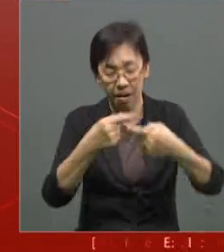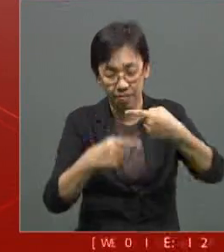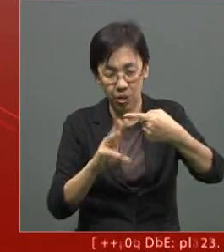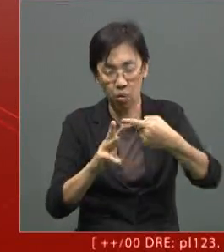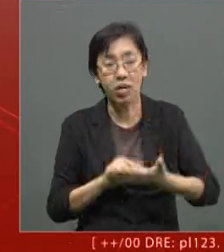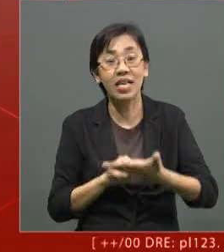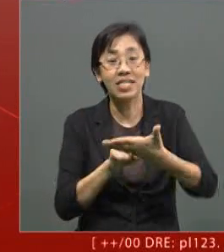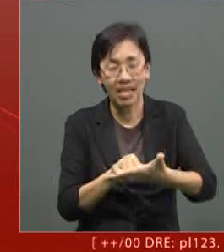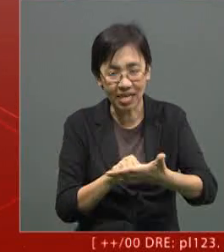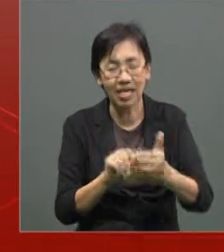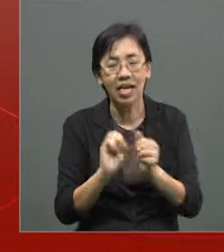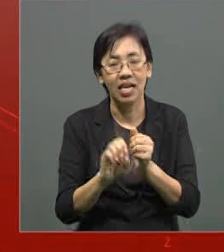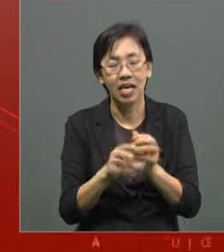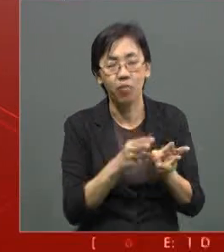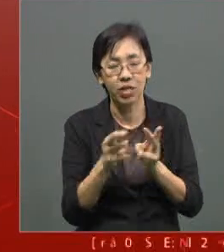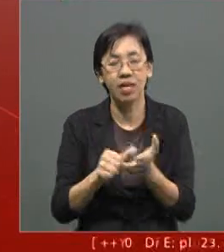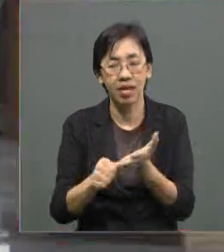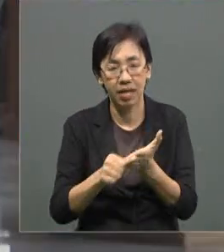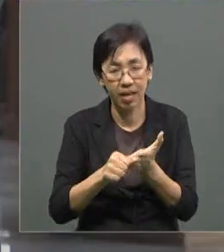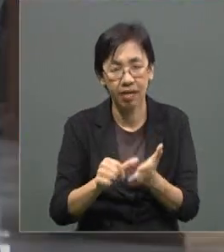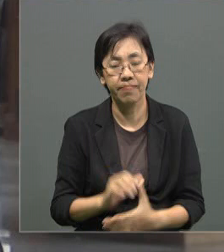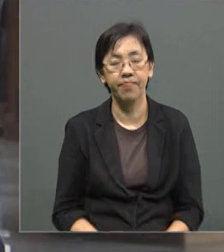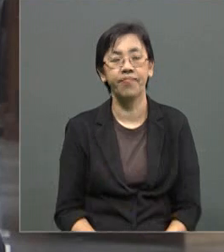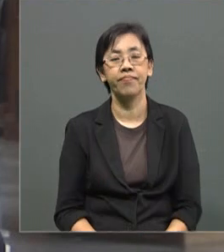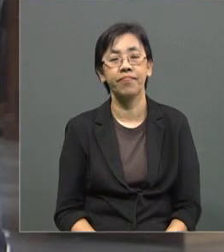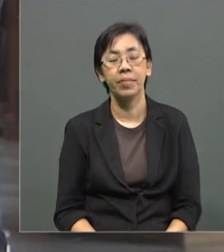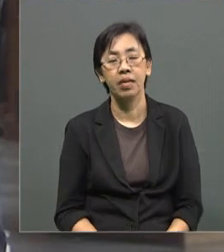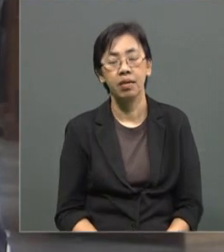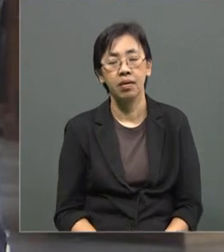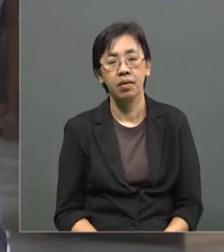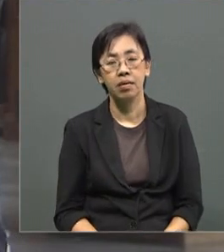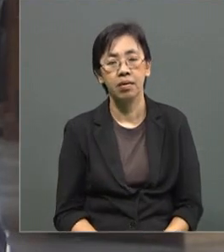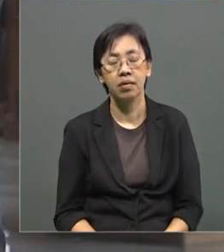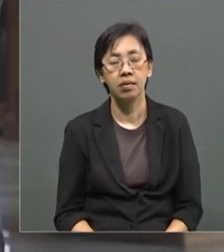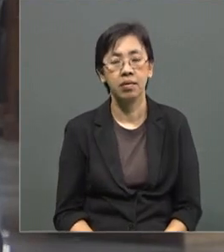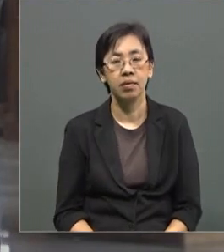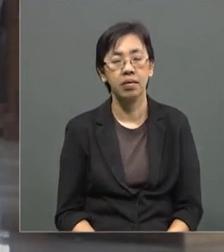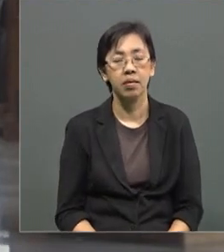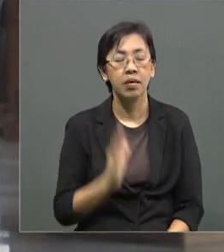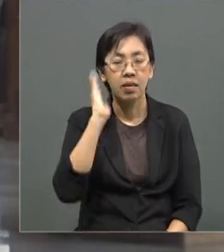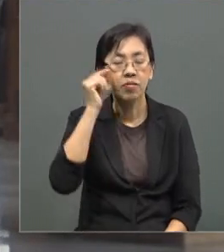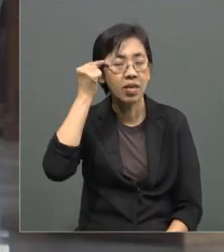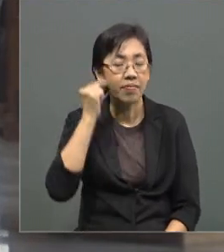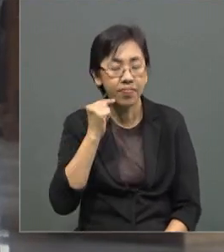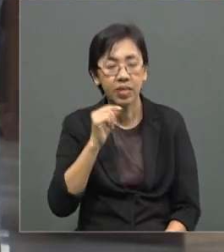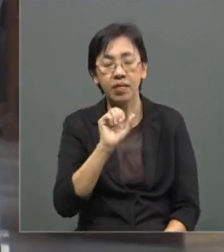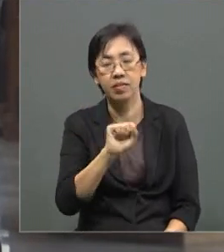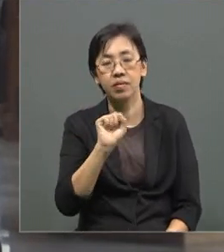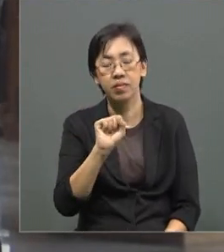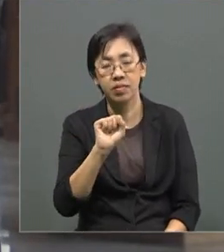จะมาแนะแนวทางในการแก้ไขครับไปดูในรายละเอียดกันนะครับทางด้านคุณวิพุธีวอุไรสมาชิกสภา